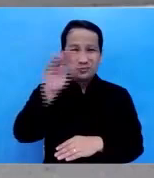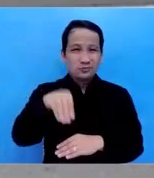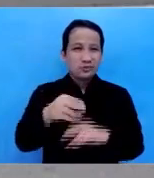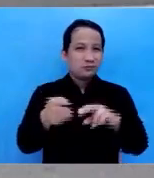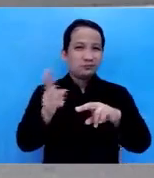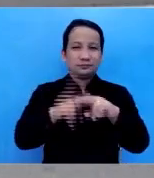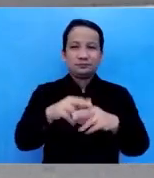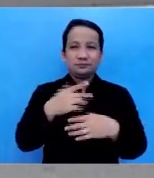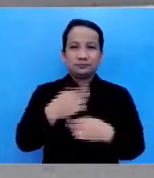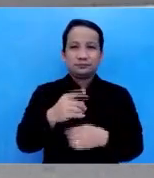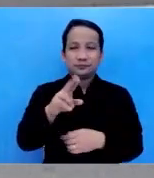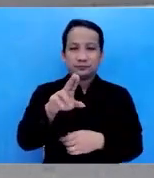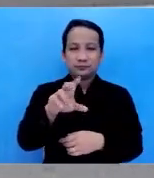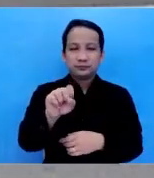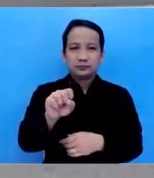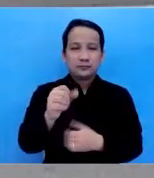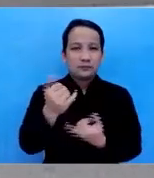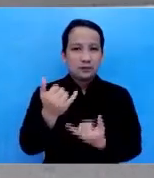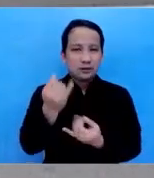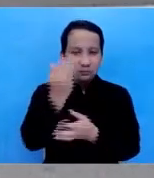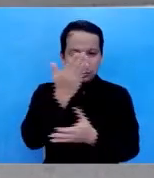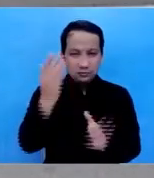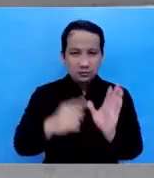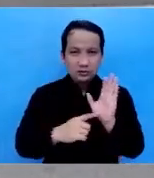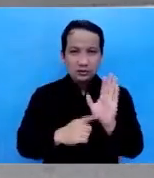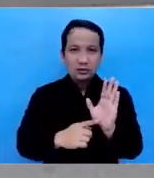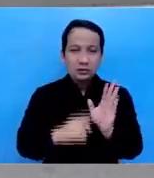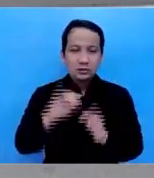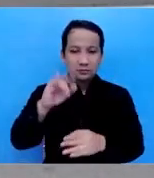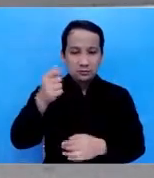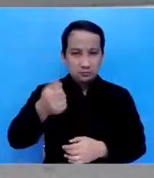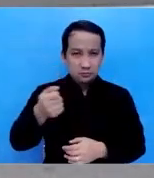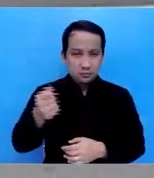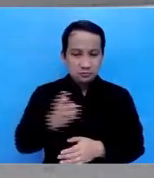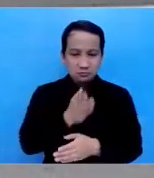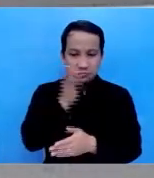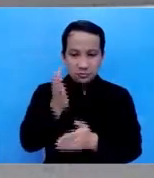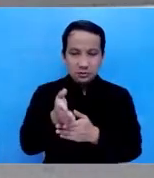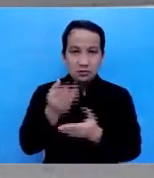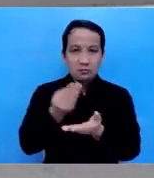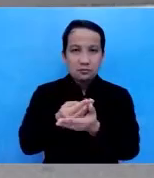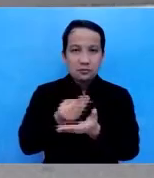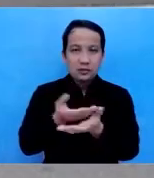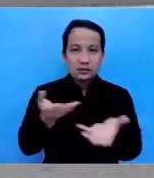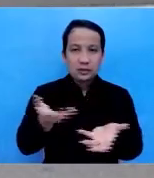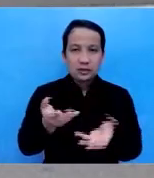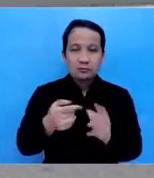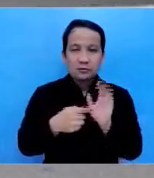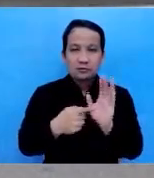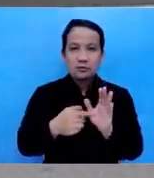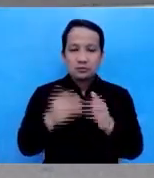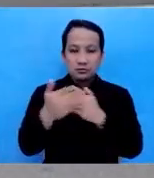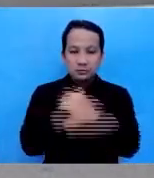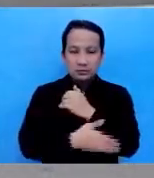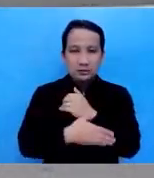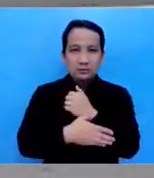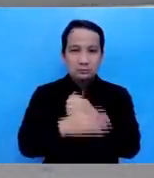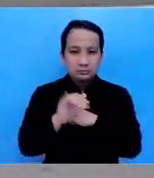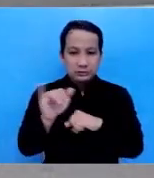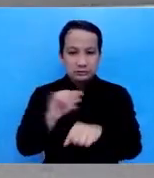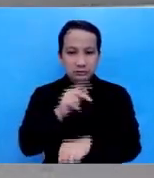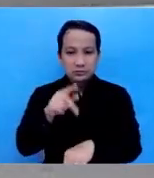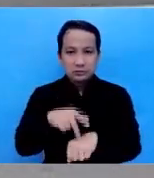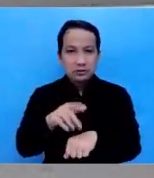rate sa Estados Unidos. Kaya naman mas pinipili ng mga investor na doon na lamang ilagay ang kanilang pera kaysa sa mga bansang katulad ng Pilipinas kung saan